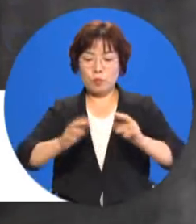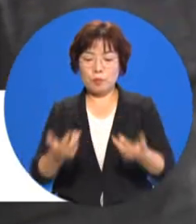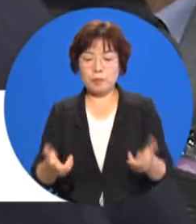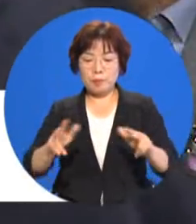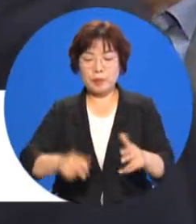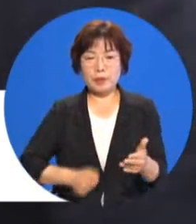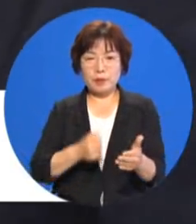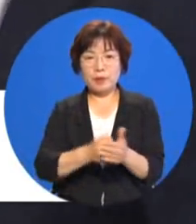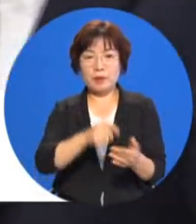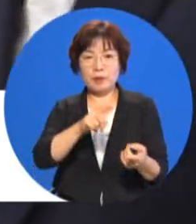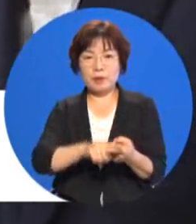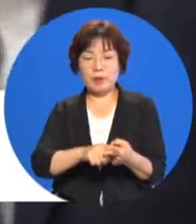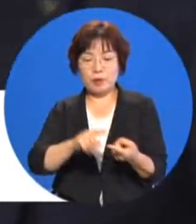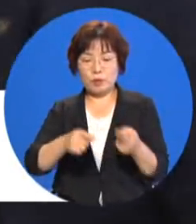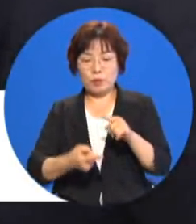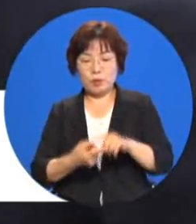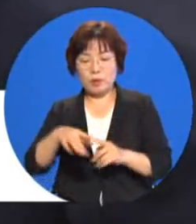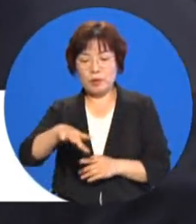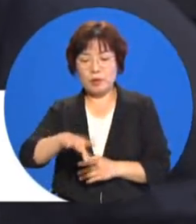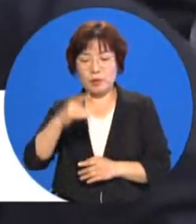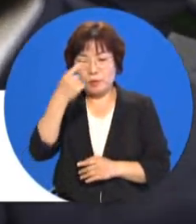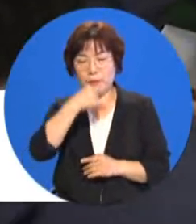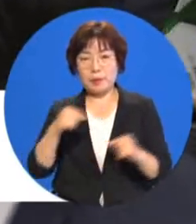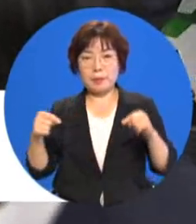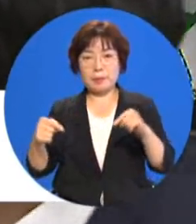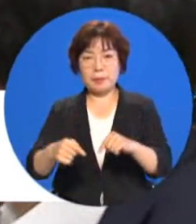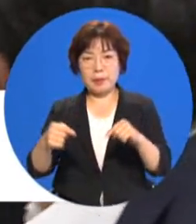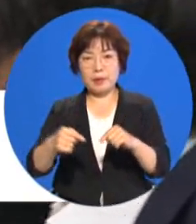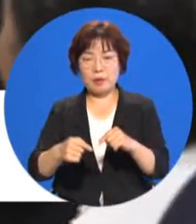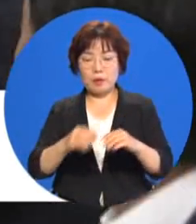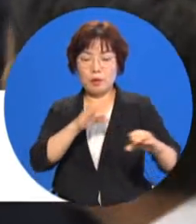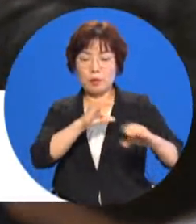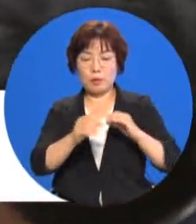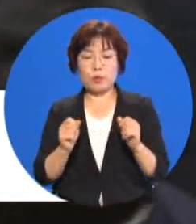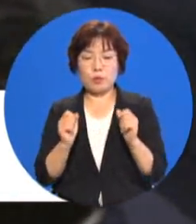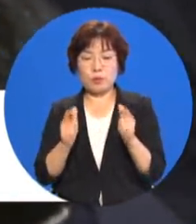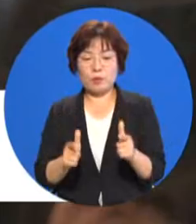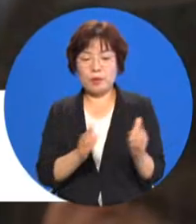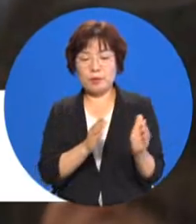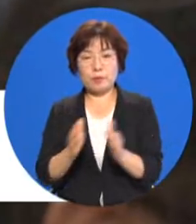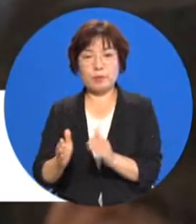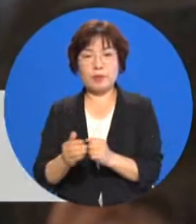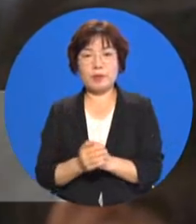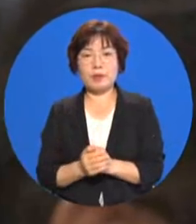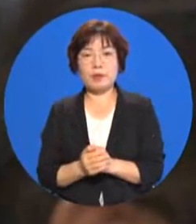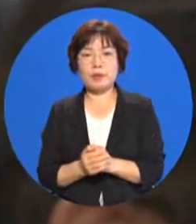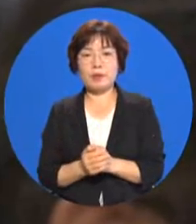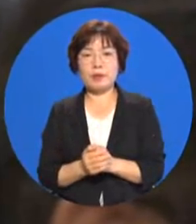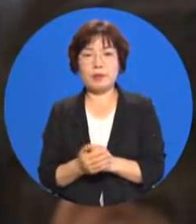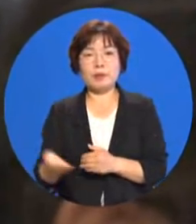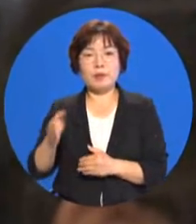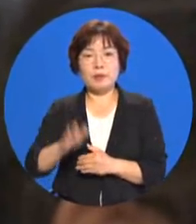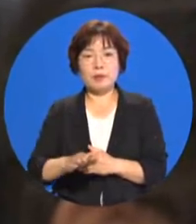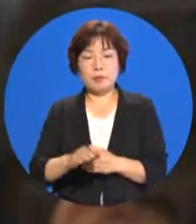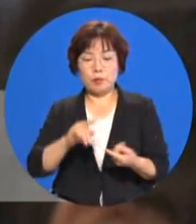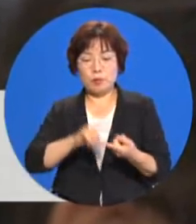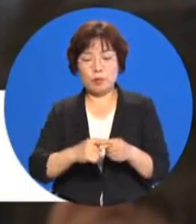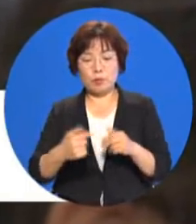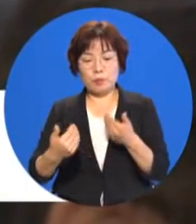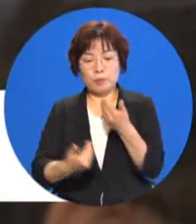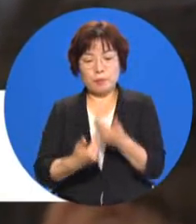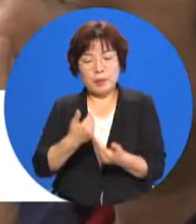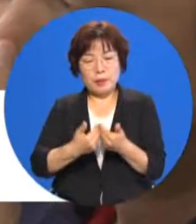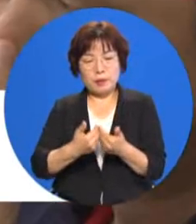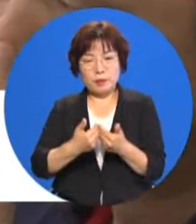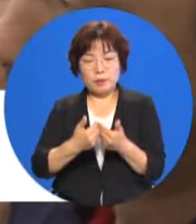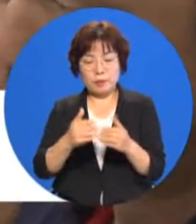관련해 당사자들이 처음으로 얼굴을 맞댈 수 있도록 소통의 자리를 마련한 것. 그러나 찬반 양측의 팽팽한